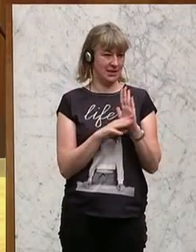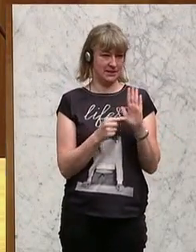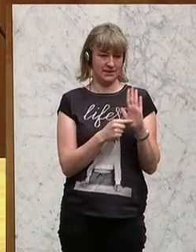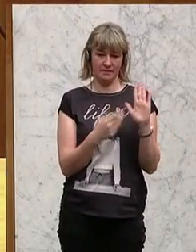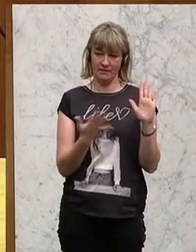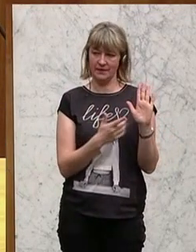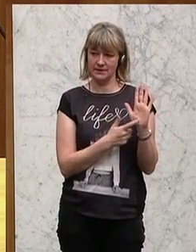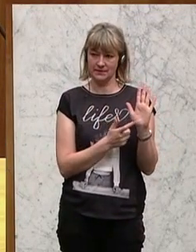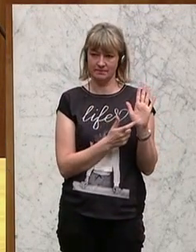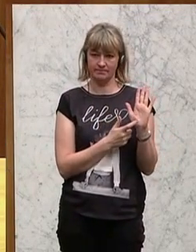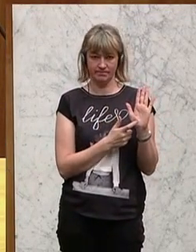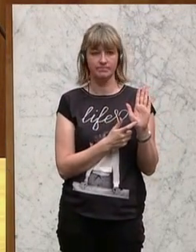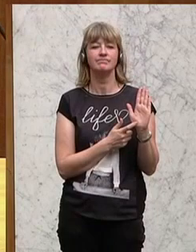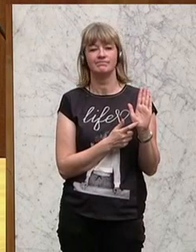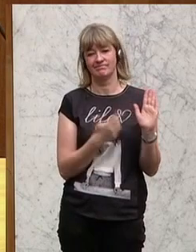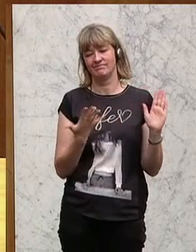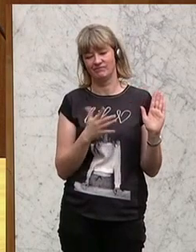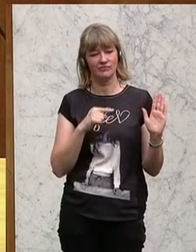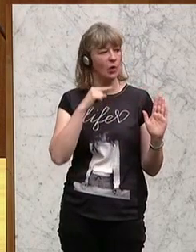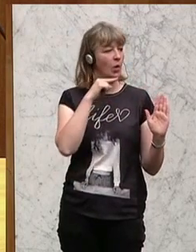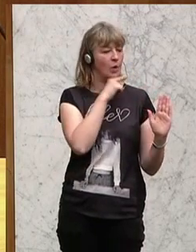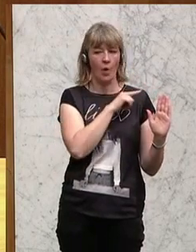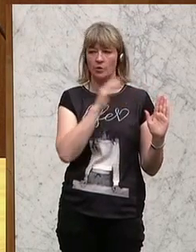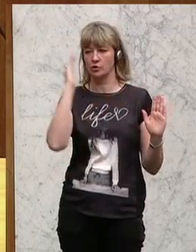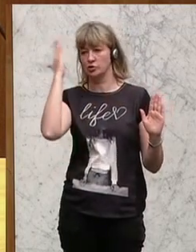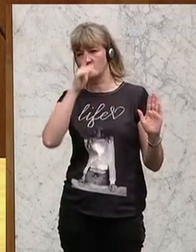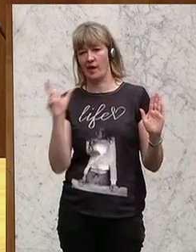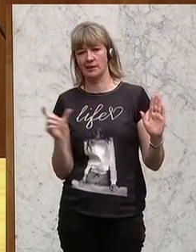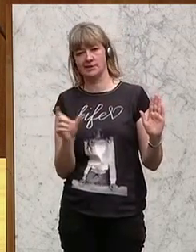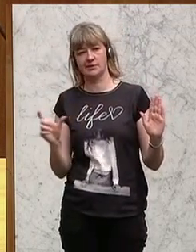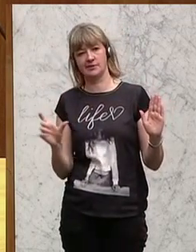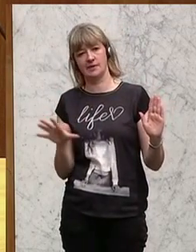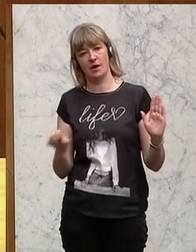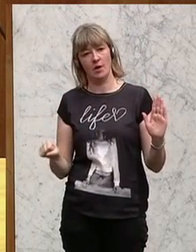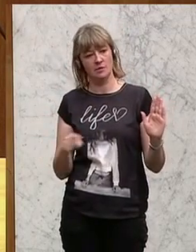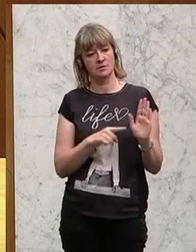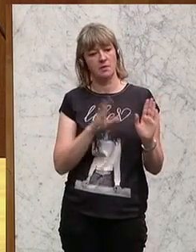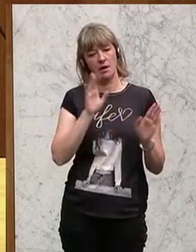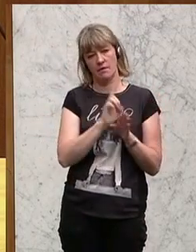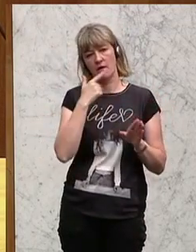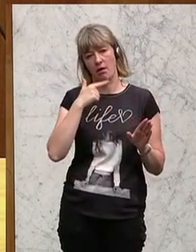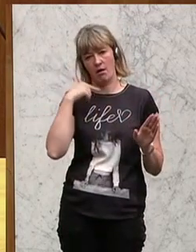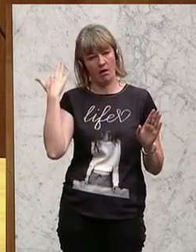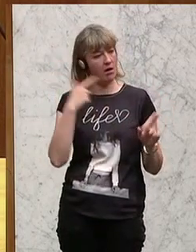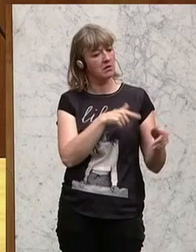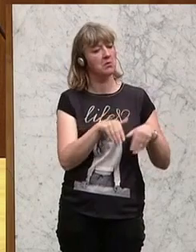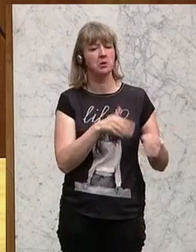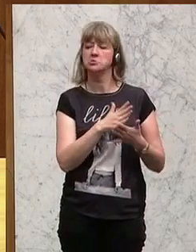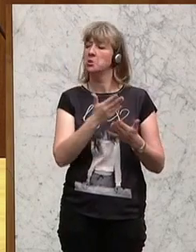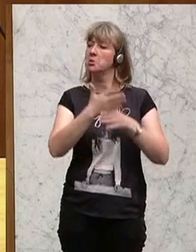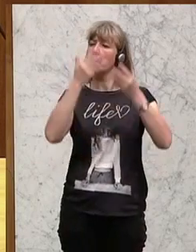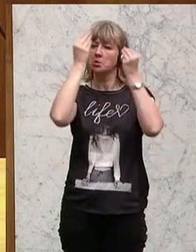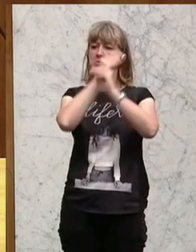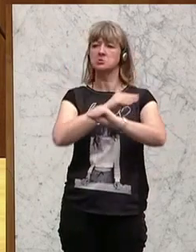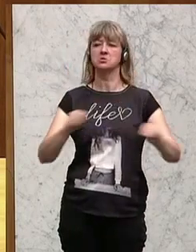Wirklichkeit nichts anderes als rot-schwarzer Proporz uralt. Sehr geehrter Herr Minister, Sie hatten Großes angekündigt. Übrig ist